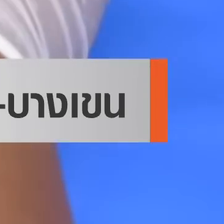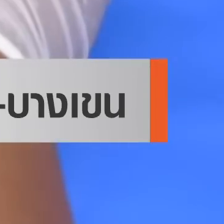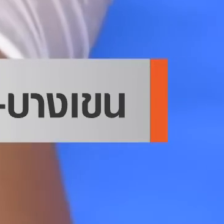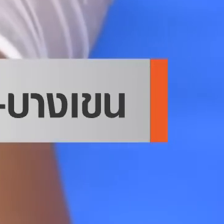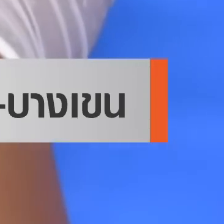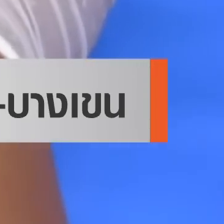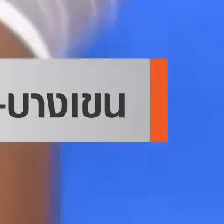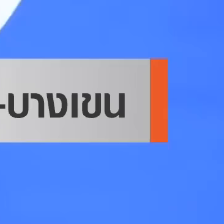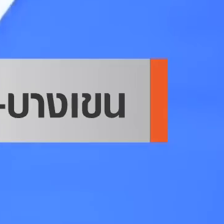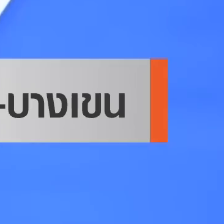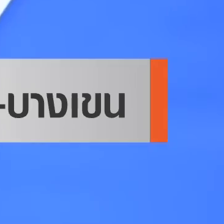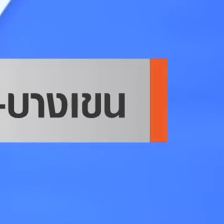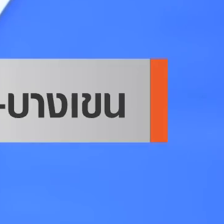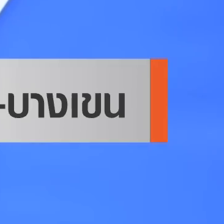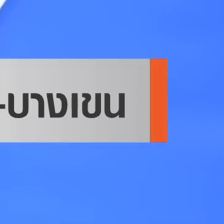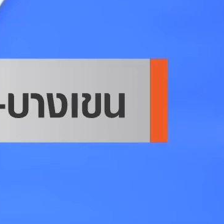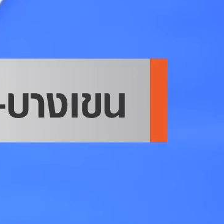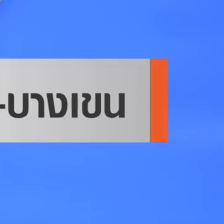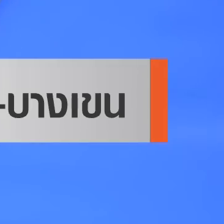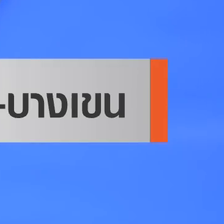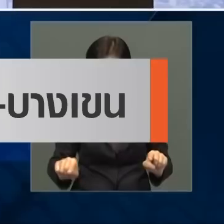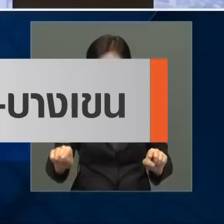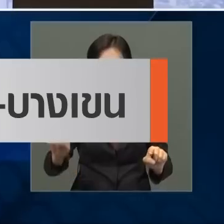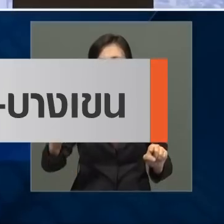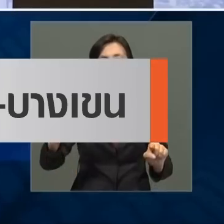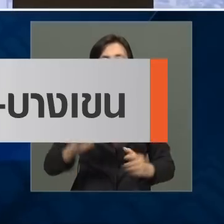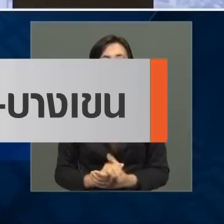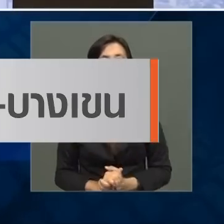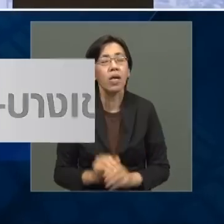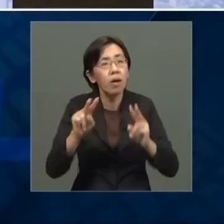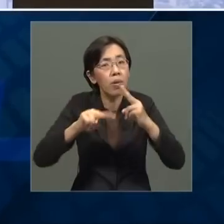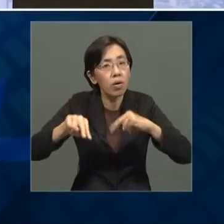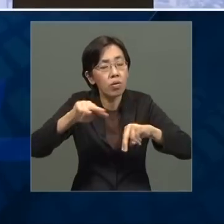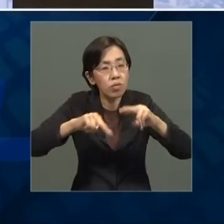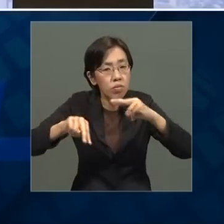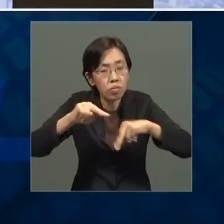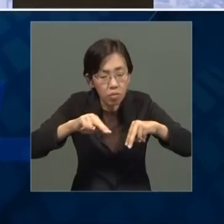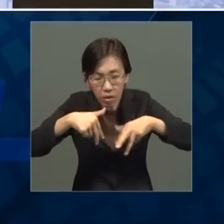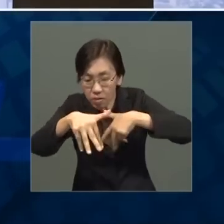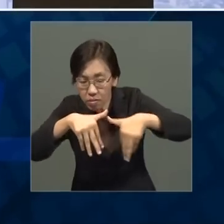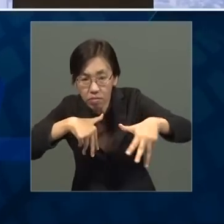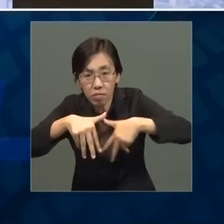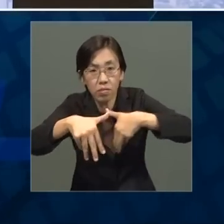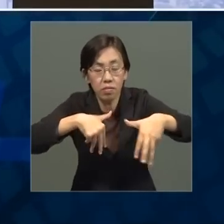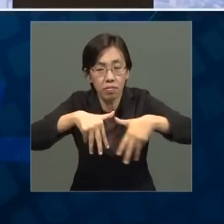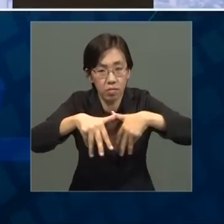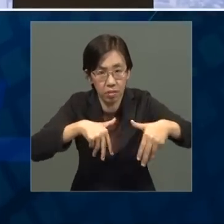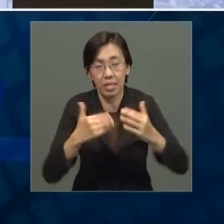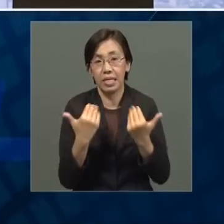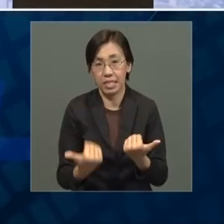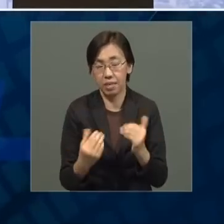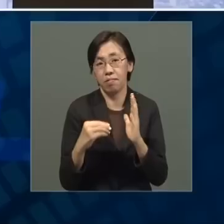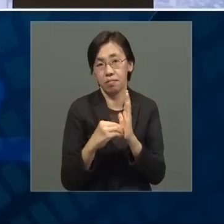จะมีความปลอดภัยนะครับก็คือมีการคัดกรองให้ได้มากที่สุดนั่นเองนะครับส่วนจังหวัดที่พบผู้ติดเชื้อเชื่อมโยงกับตลาดบางแค